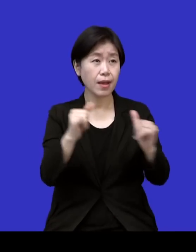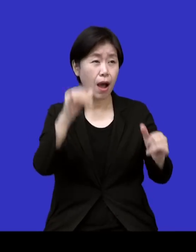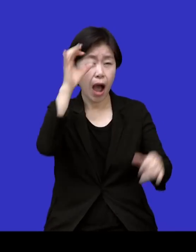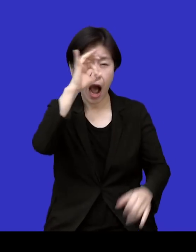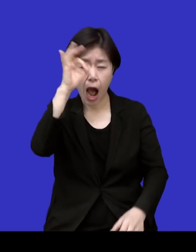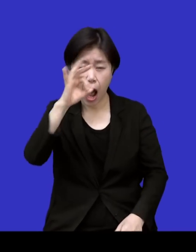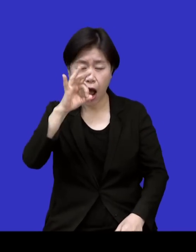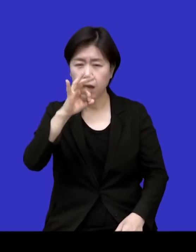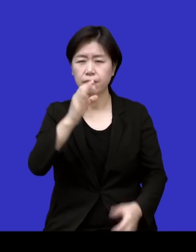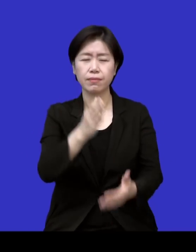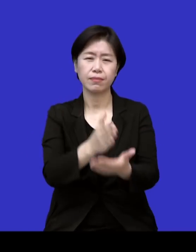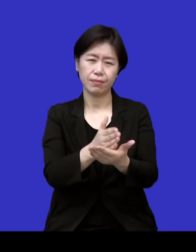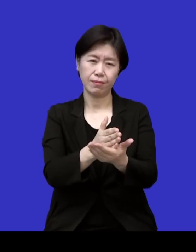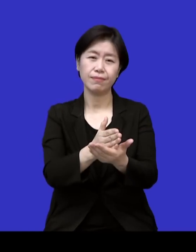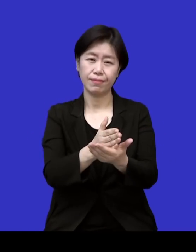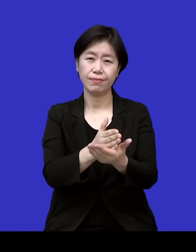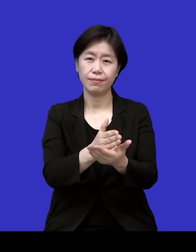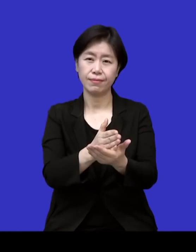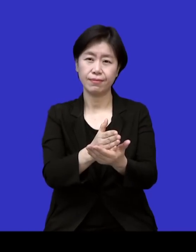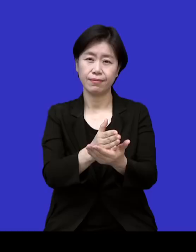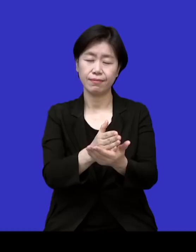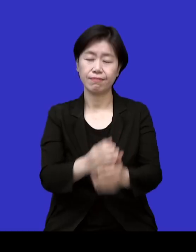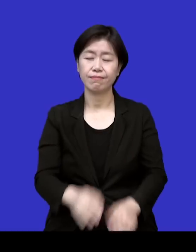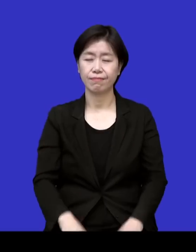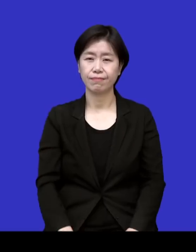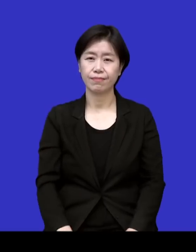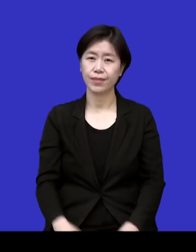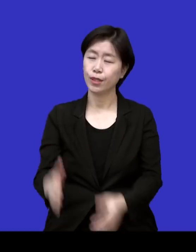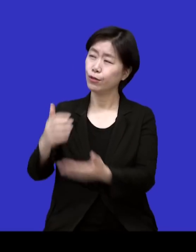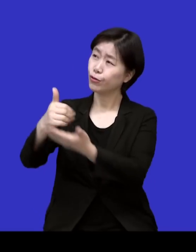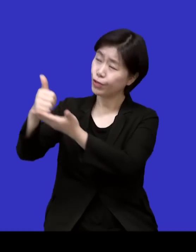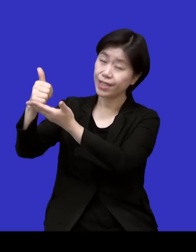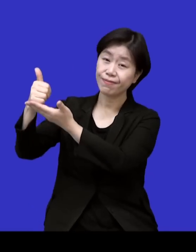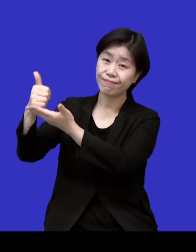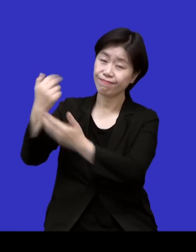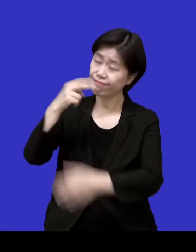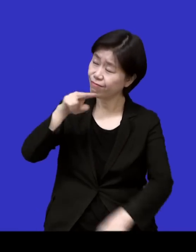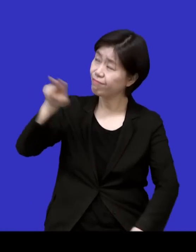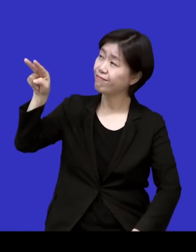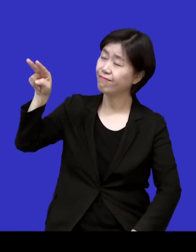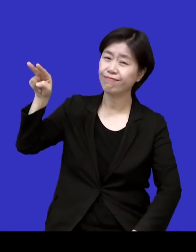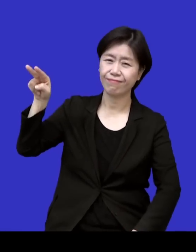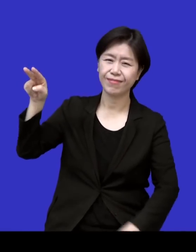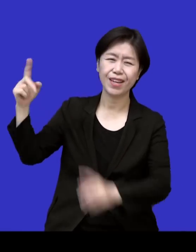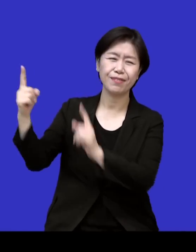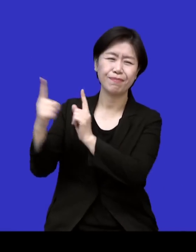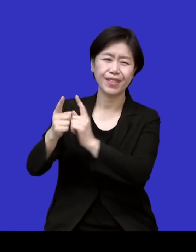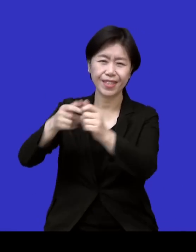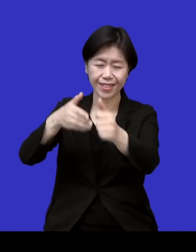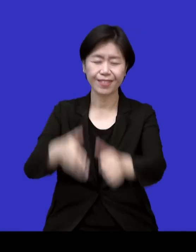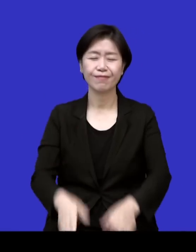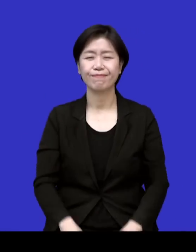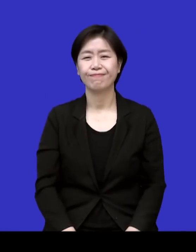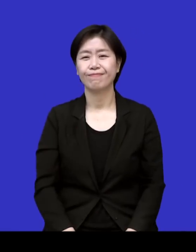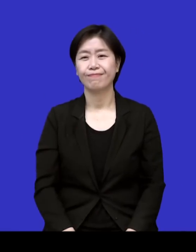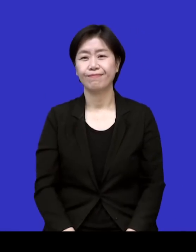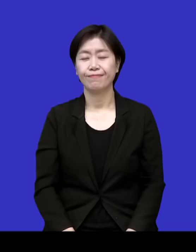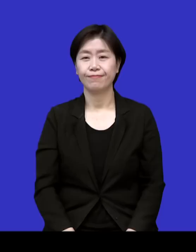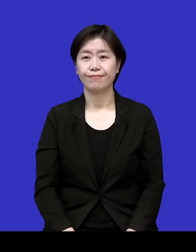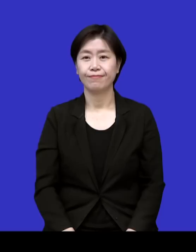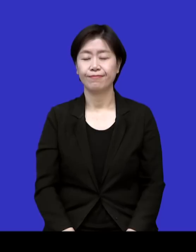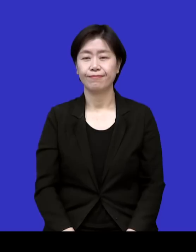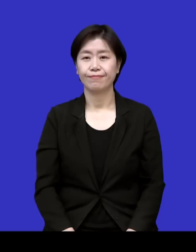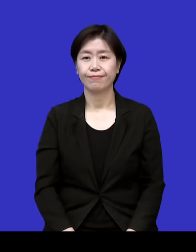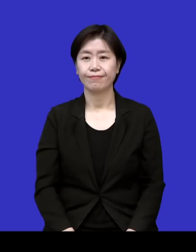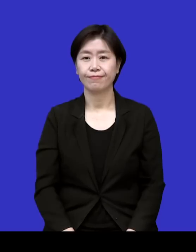저희 오늘 이 시간 보시면서 주님을 한번 찾아보시는 시간이 되시길 바라겠습니다. 네.